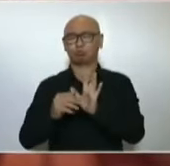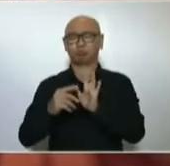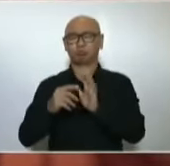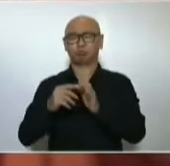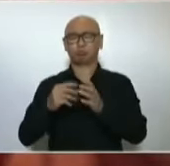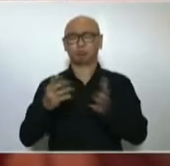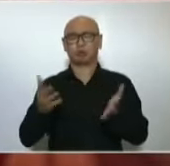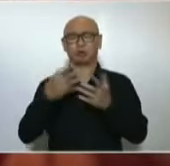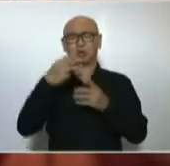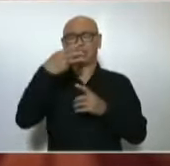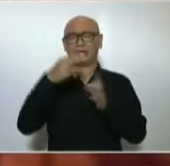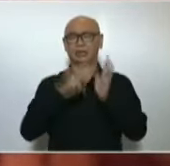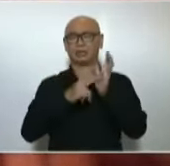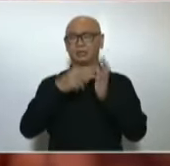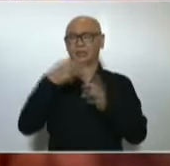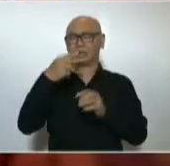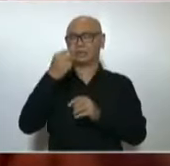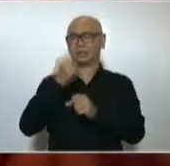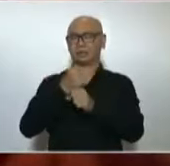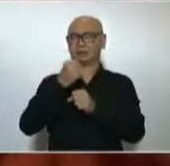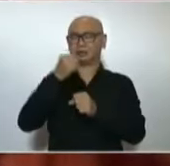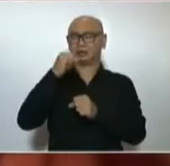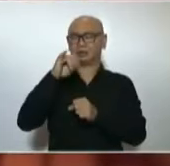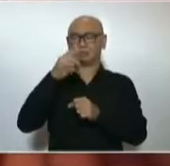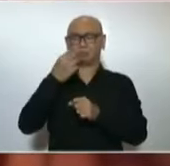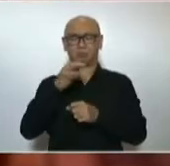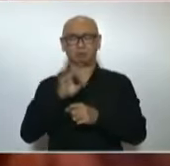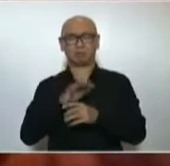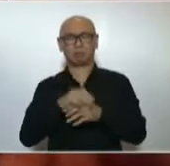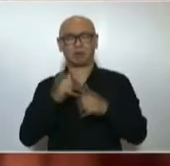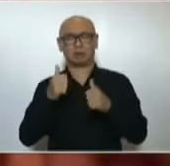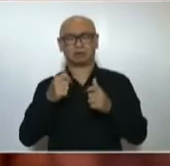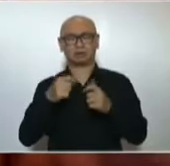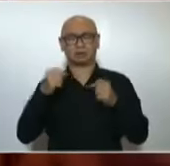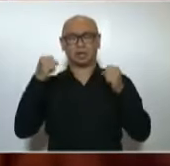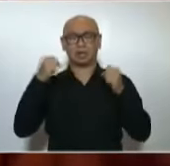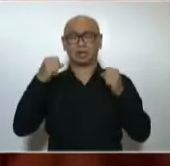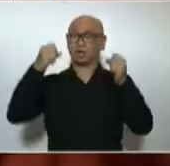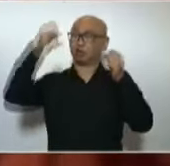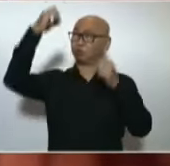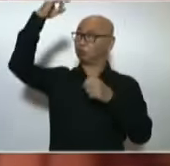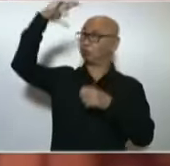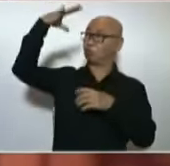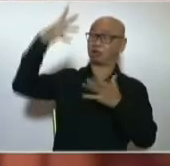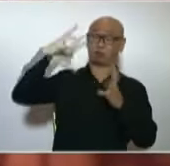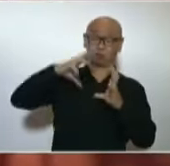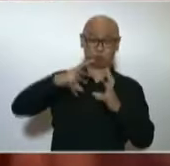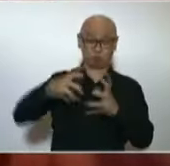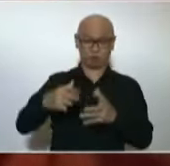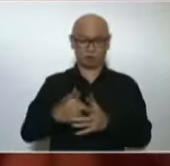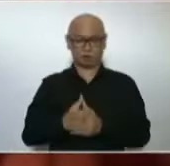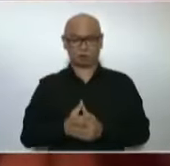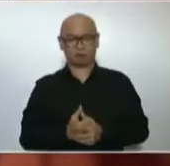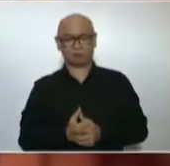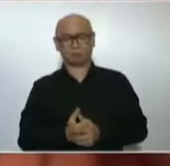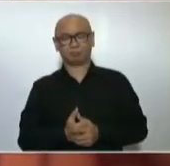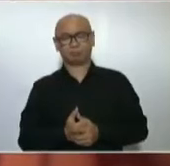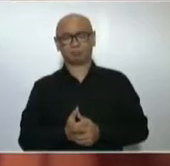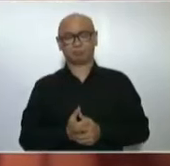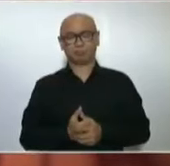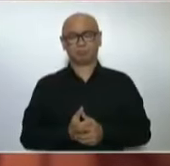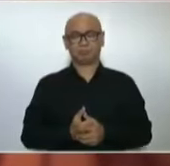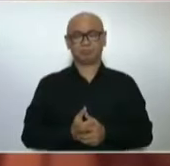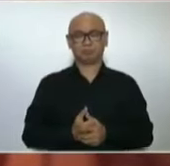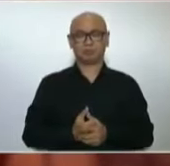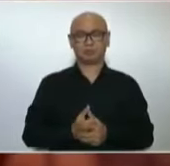terbarukan di desa baik menggunakan tenaga surya bumi maupun hidro